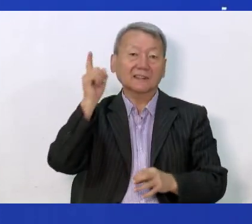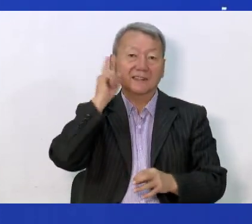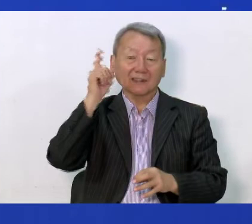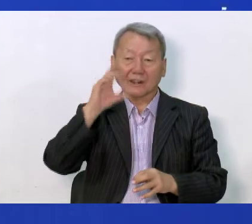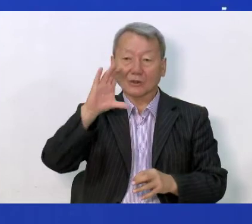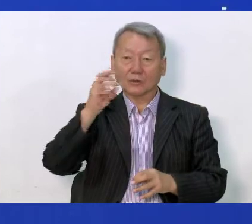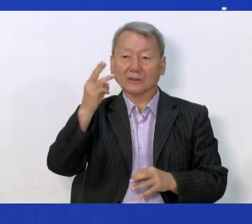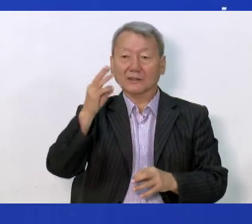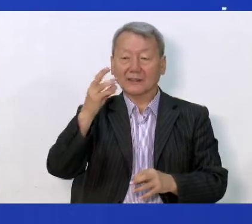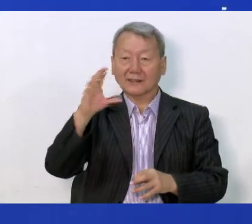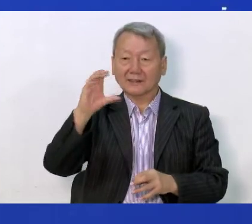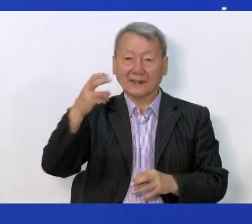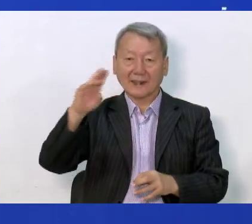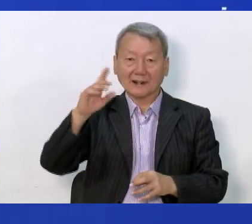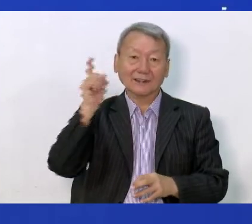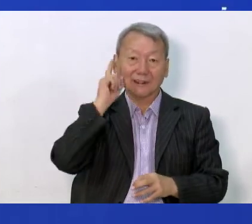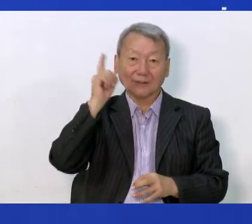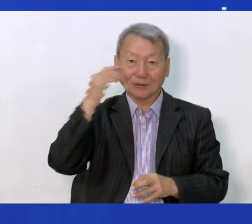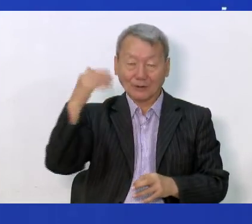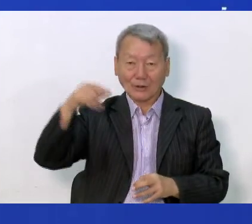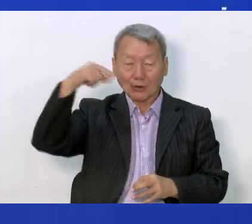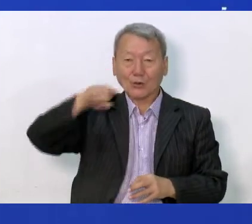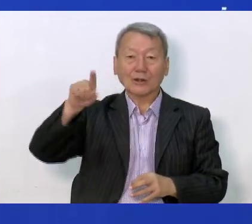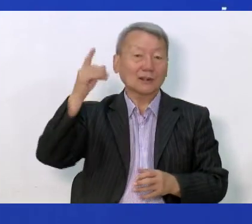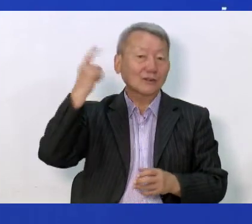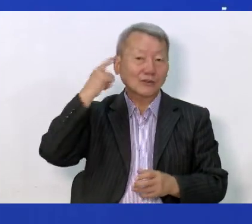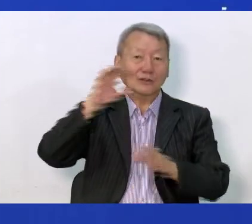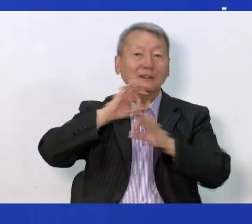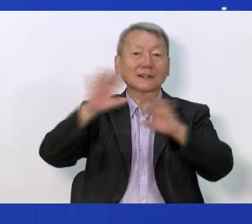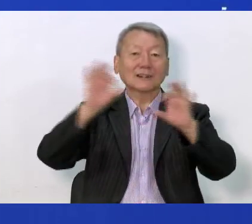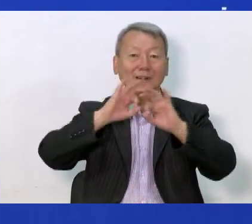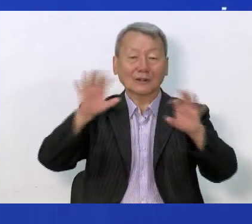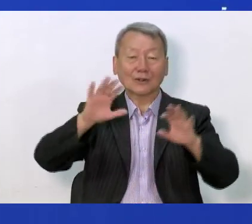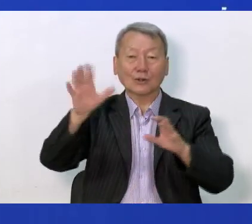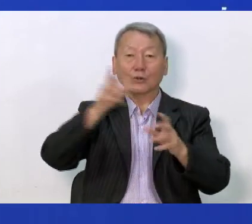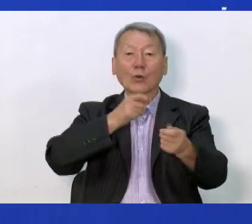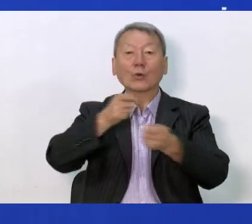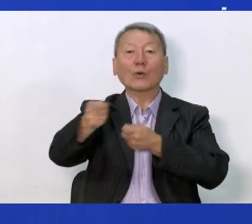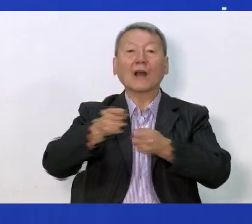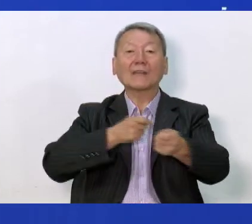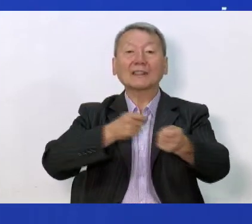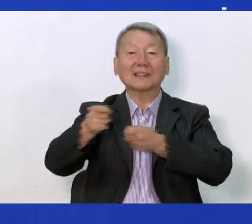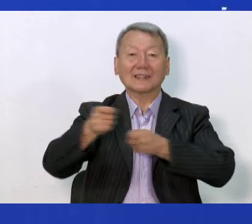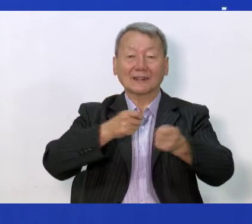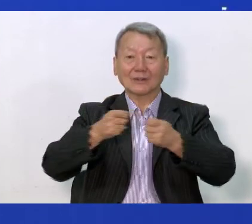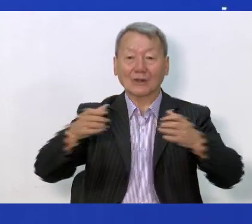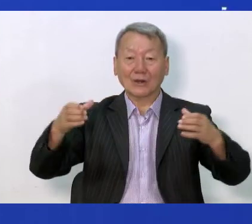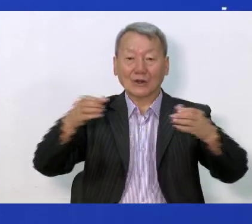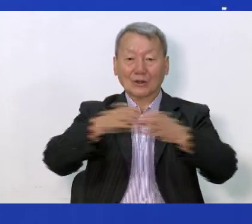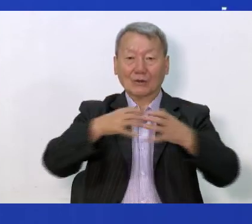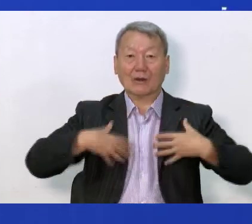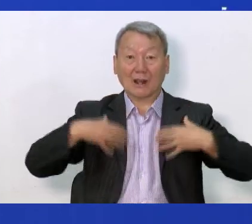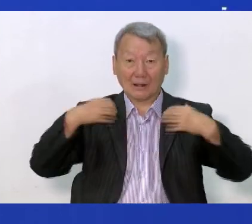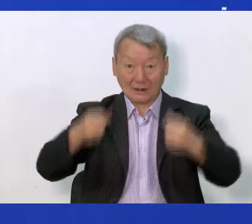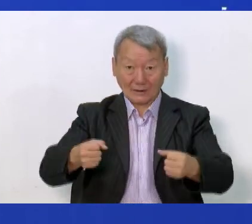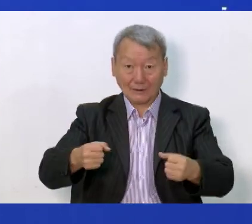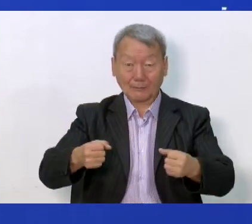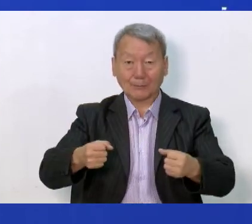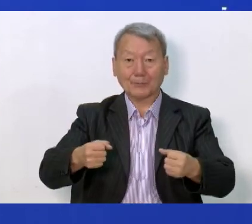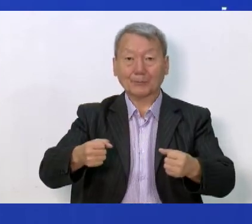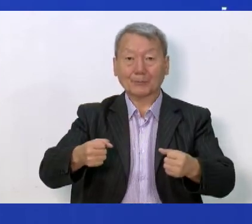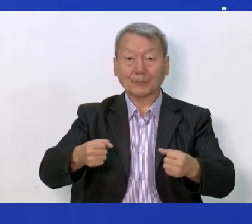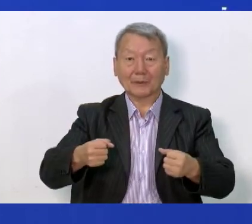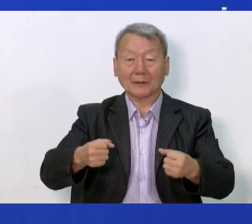прошла информация о том, что руководителям организации здравоохранения